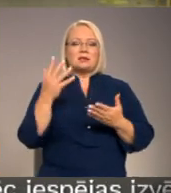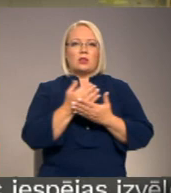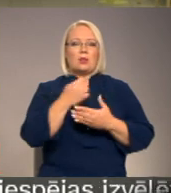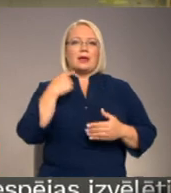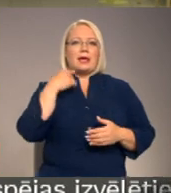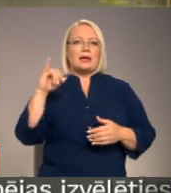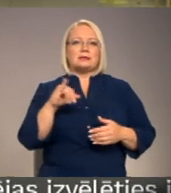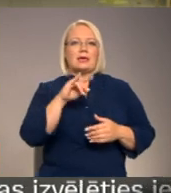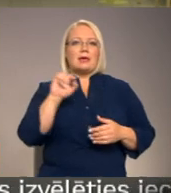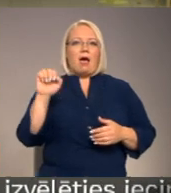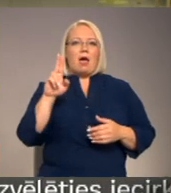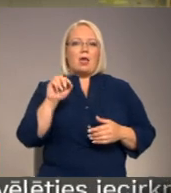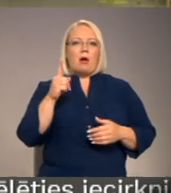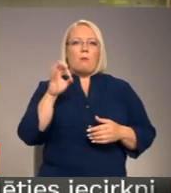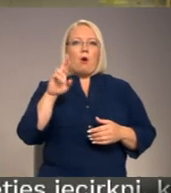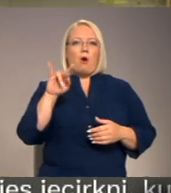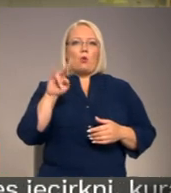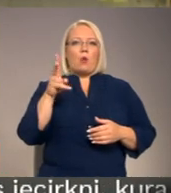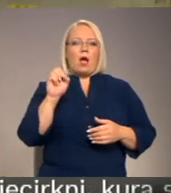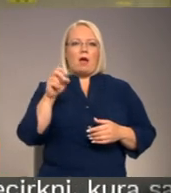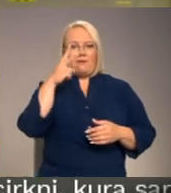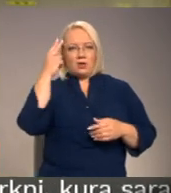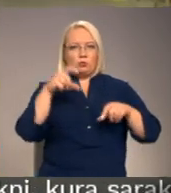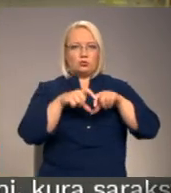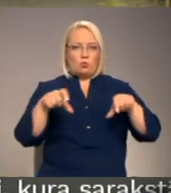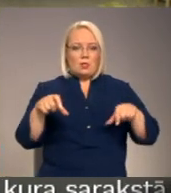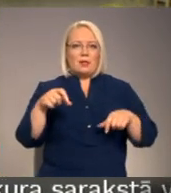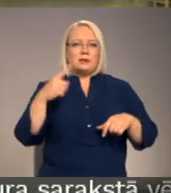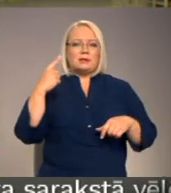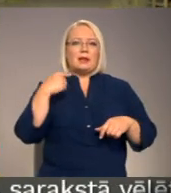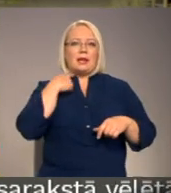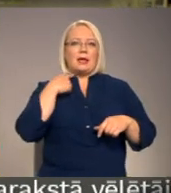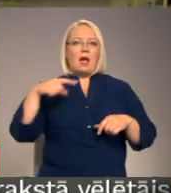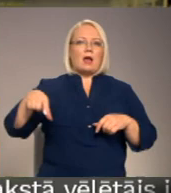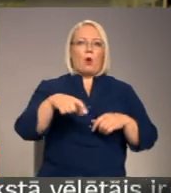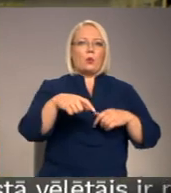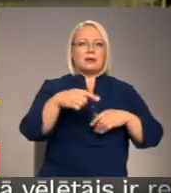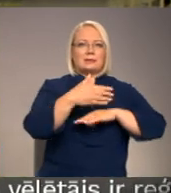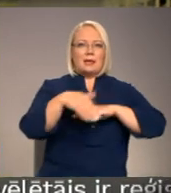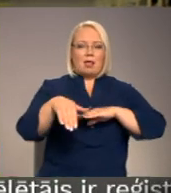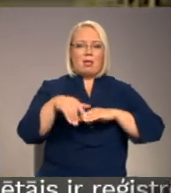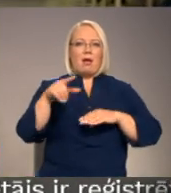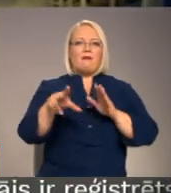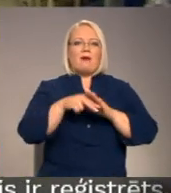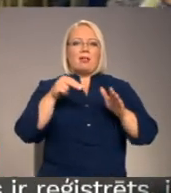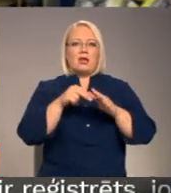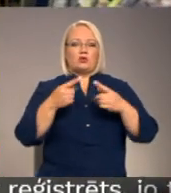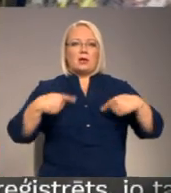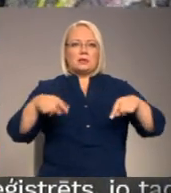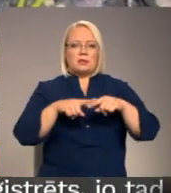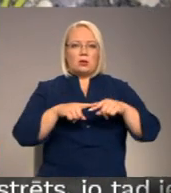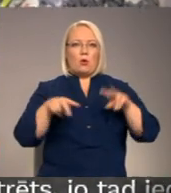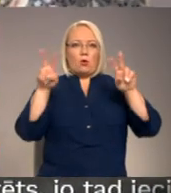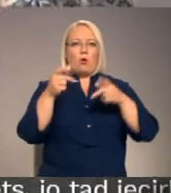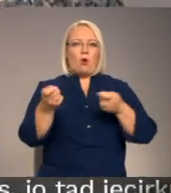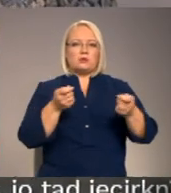Jāņa Poruka vidusskolā. Tas atrodas Rīgā Gaujas ielā. Vēlēšanu iecirkni, vēlēšanu komisiju vada